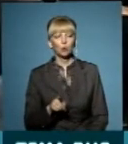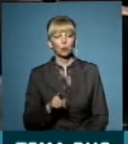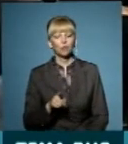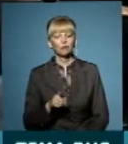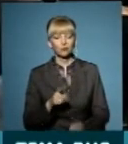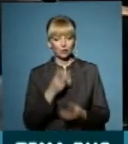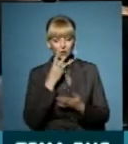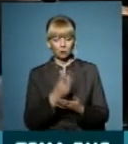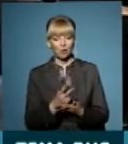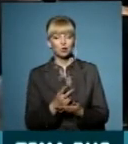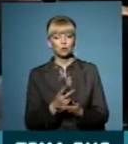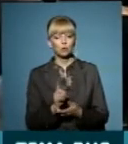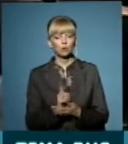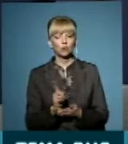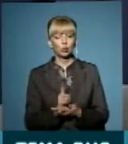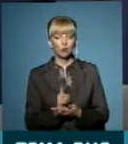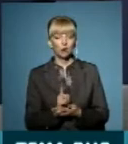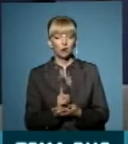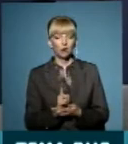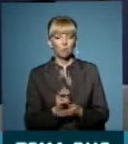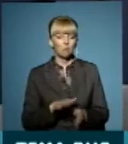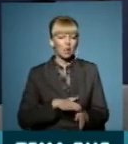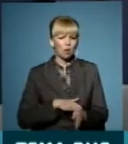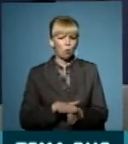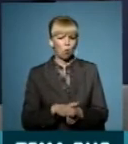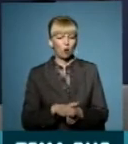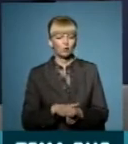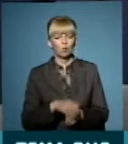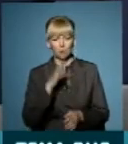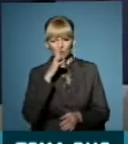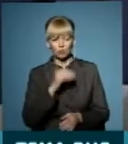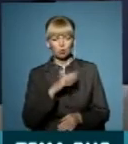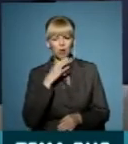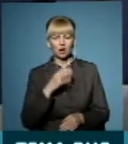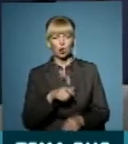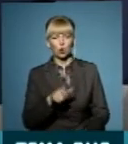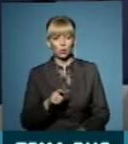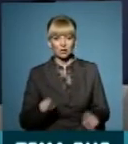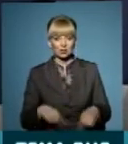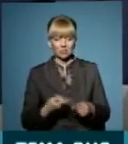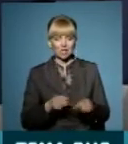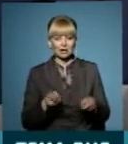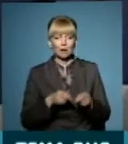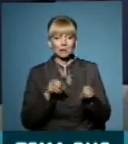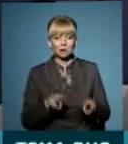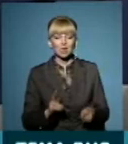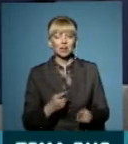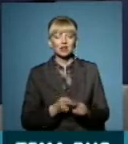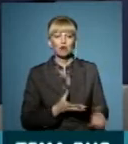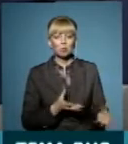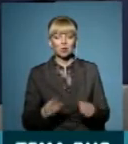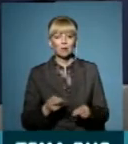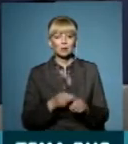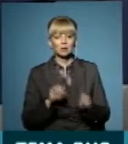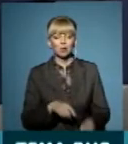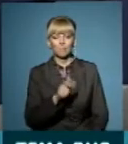бачимо от безпосередньо, те, що переповнені маршрутки, багато людей, чи не створює це небезпеку, власне? Як це впливає на